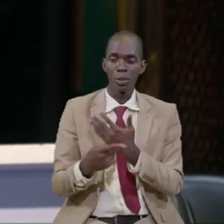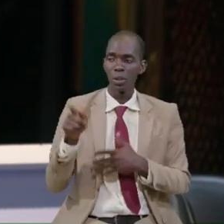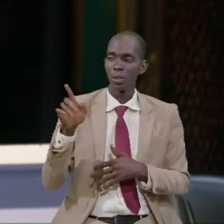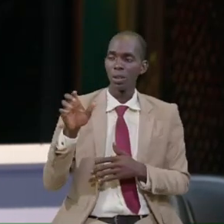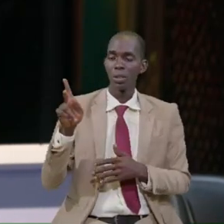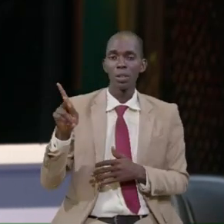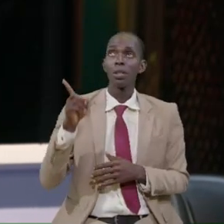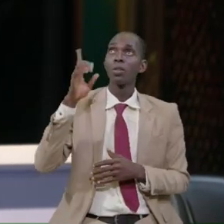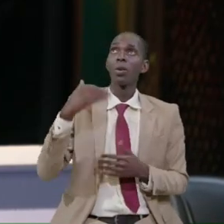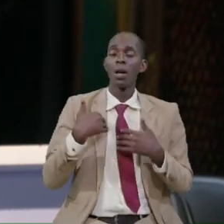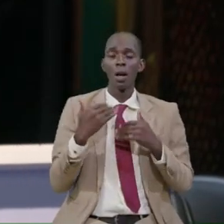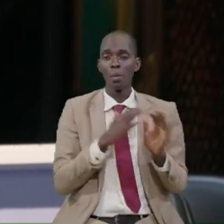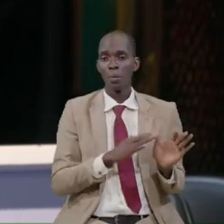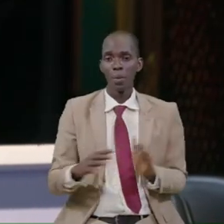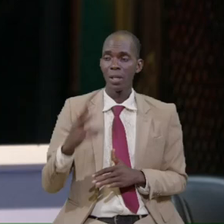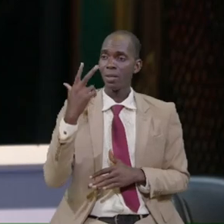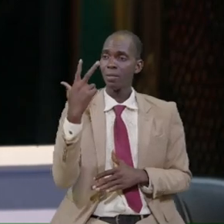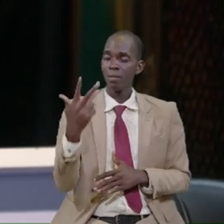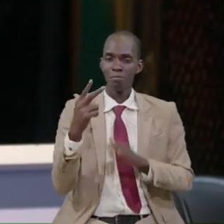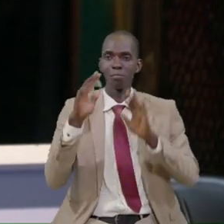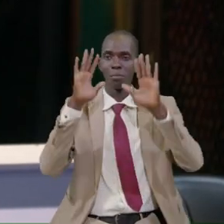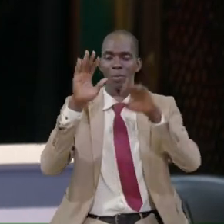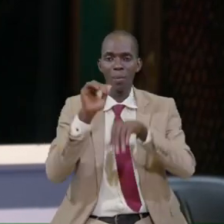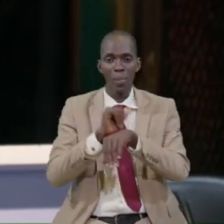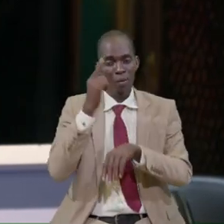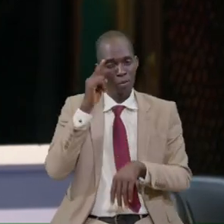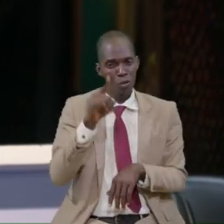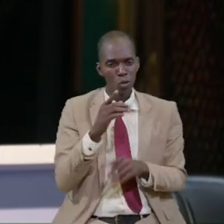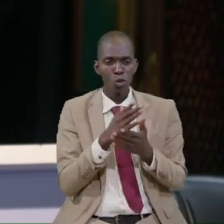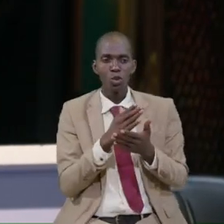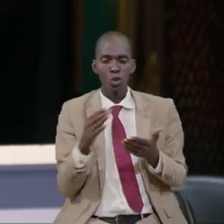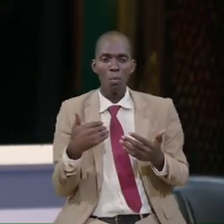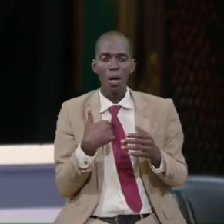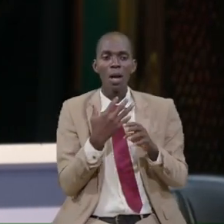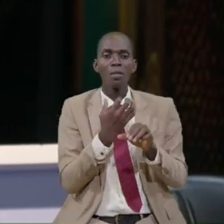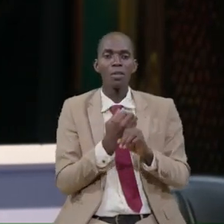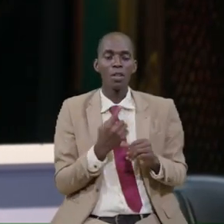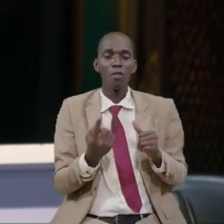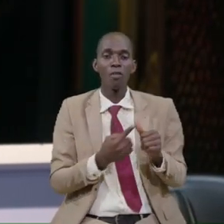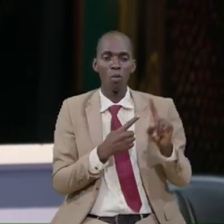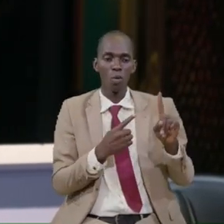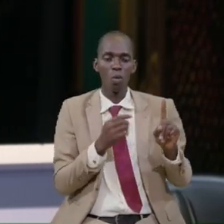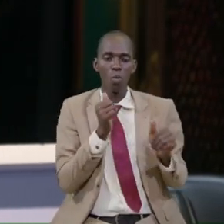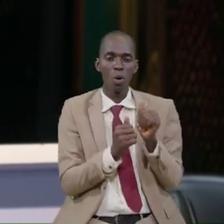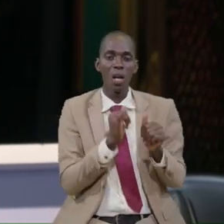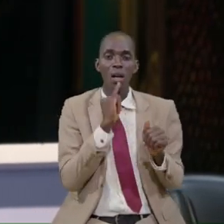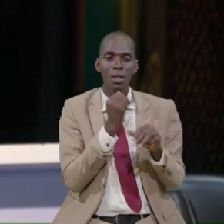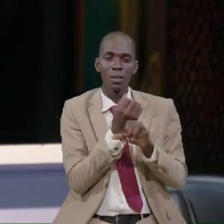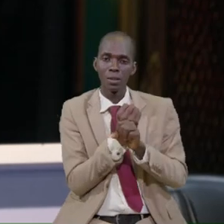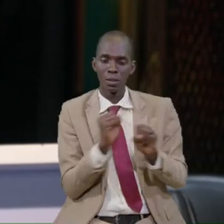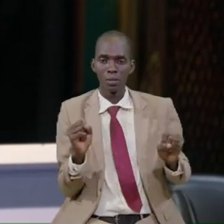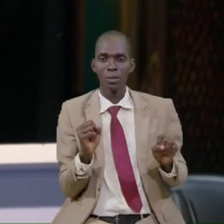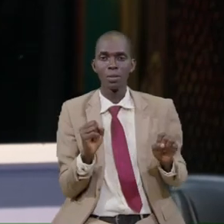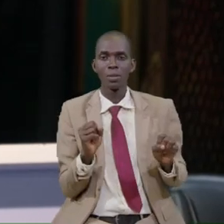un triple miracle pour vous. Certains ont reçu le premier qui est le salut.